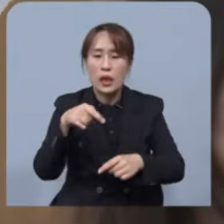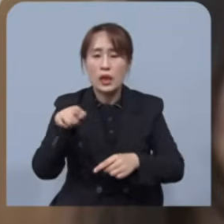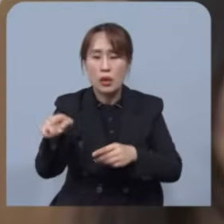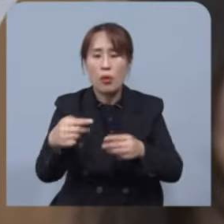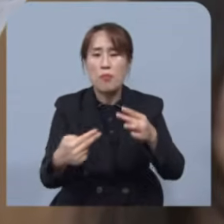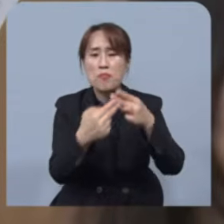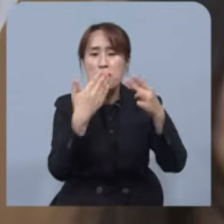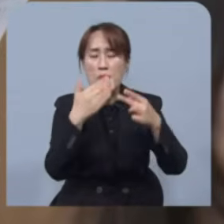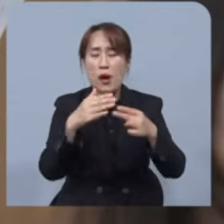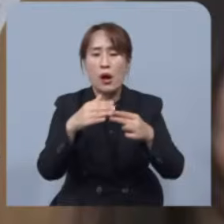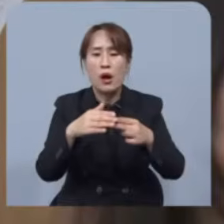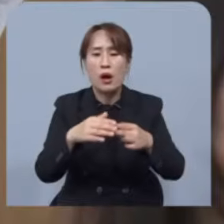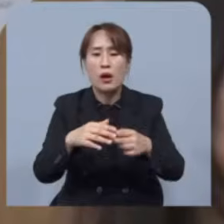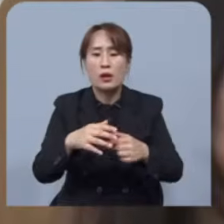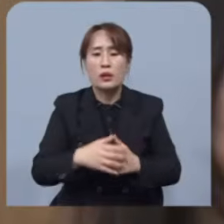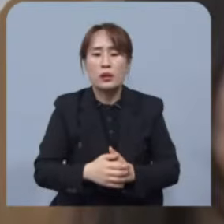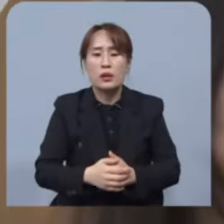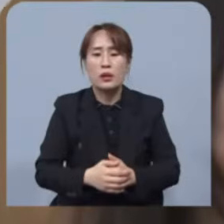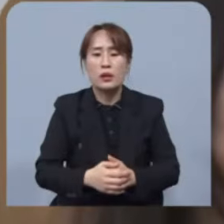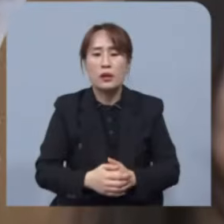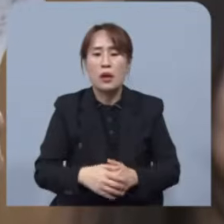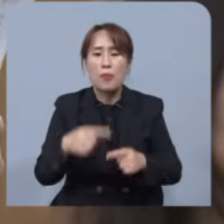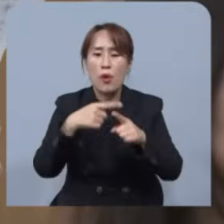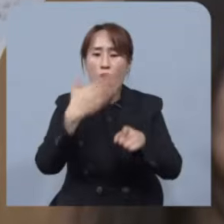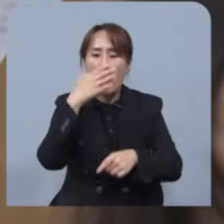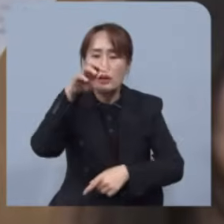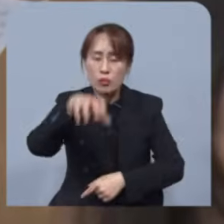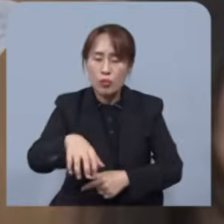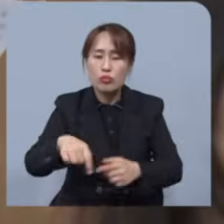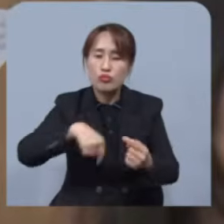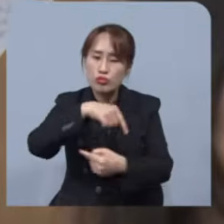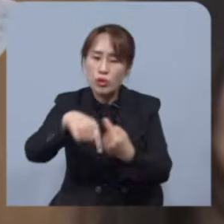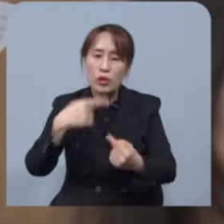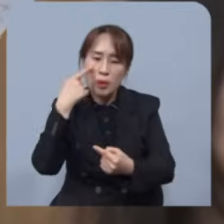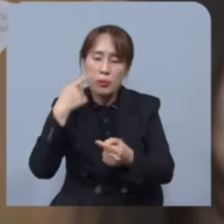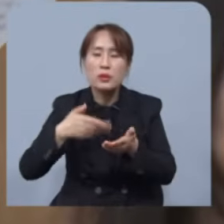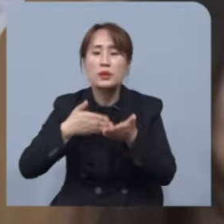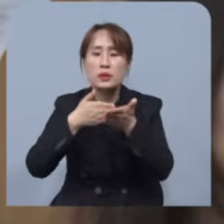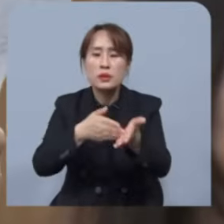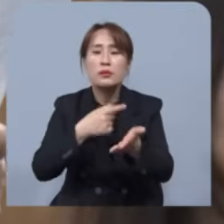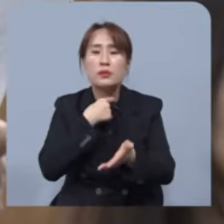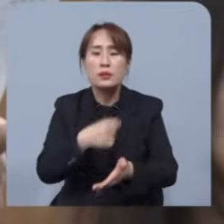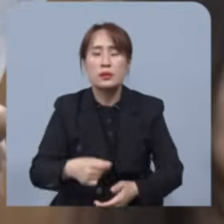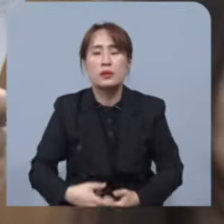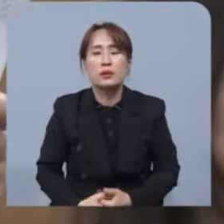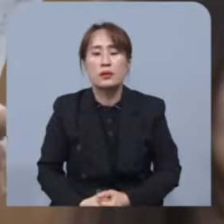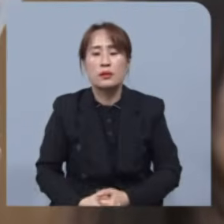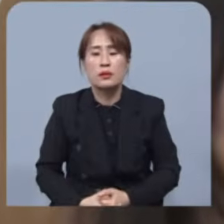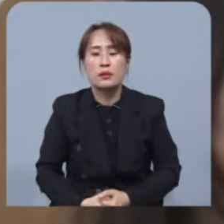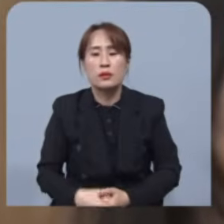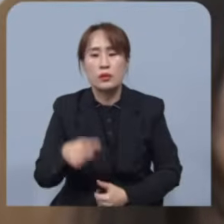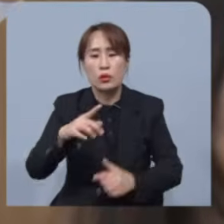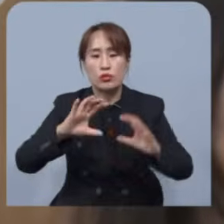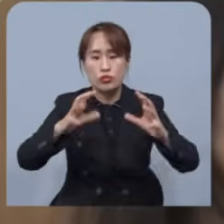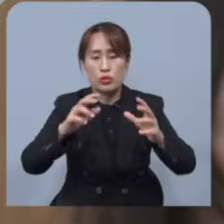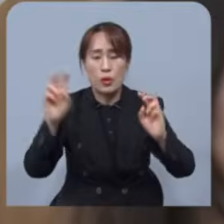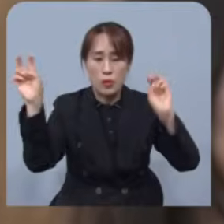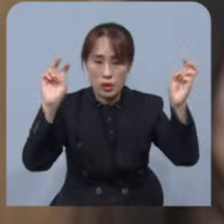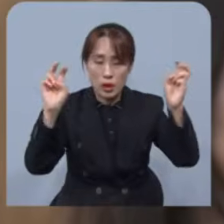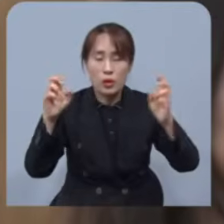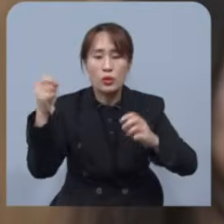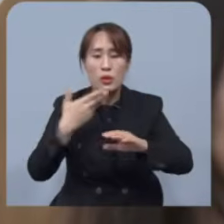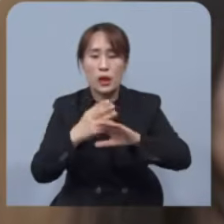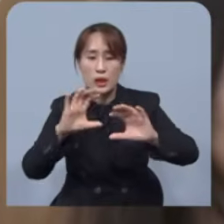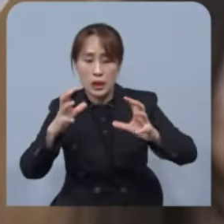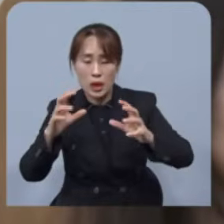있는 규제 특화, 테스트베드로 운영해보면 어떨까 제안을 드리고 싶습니다. 이렇게 되면 국내 기업뿐 아니라